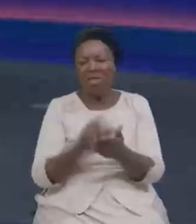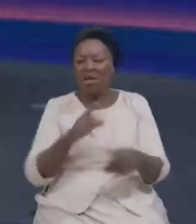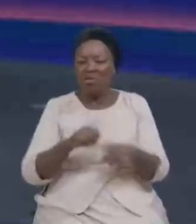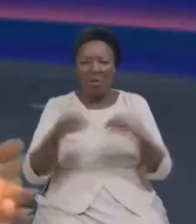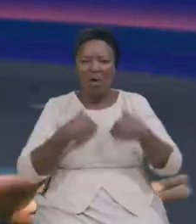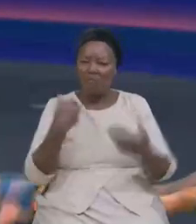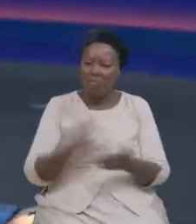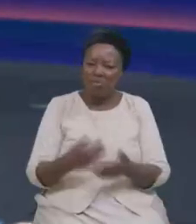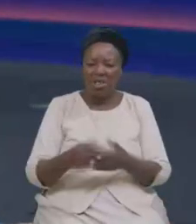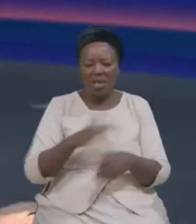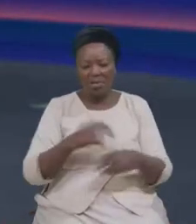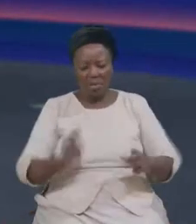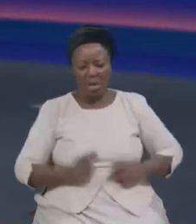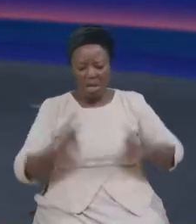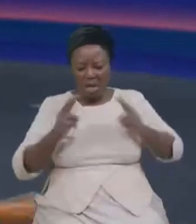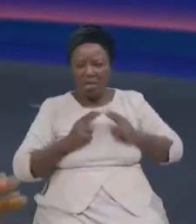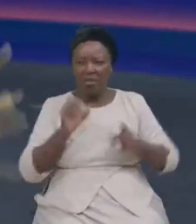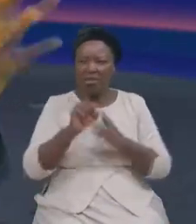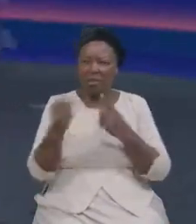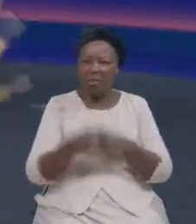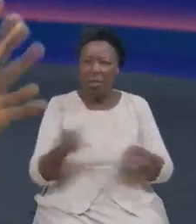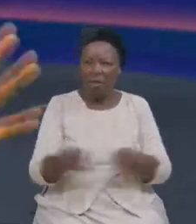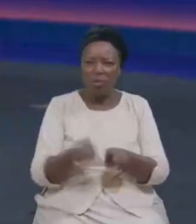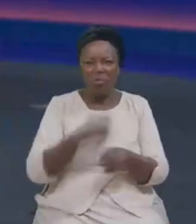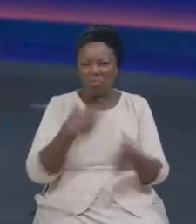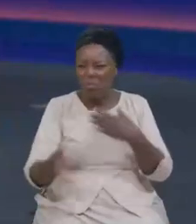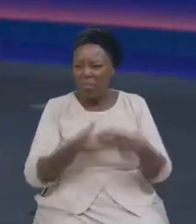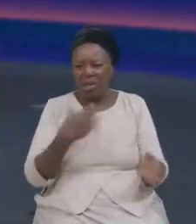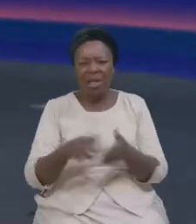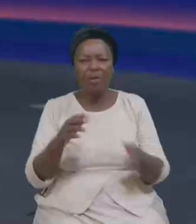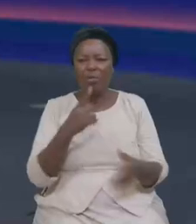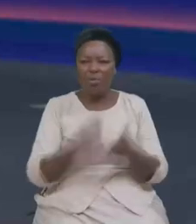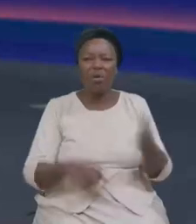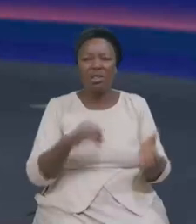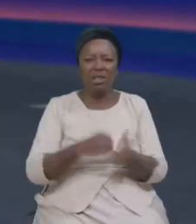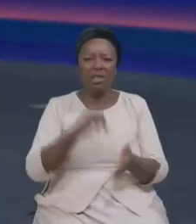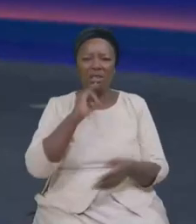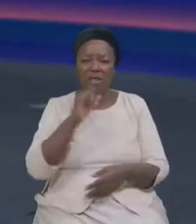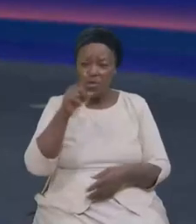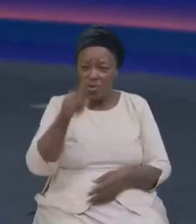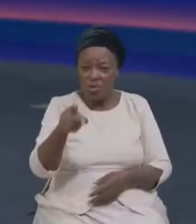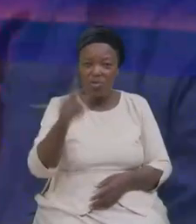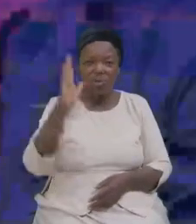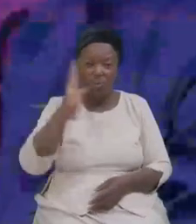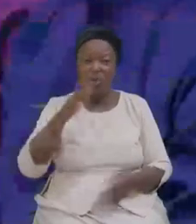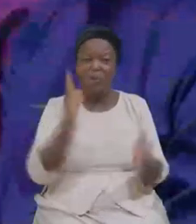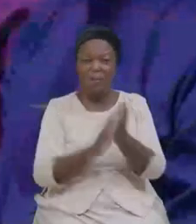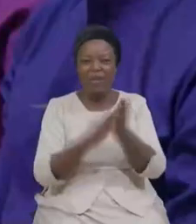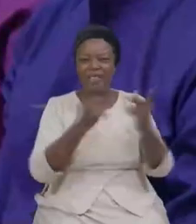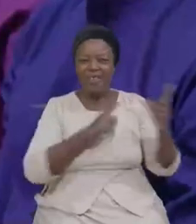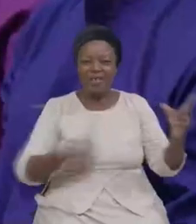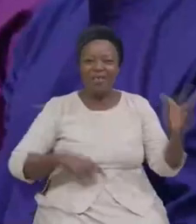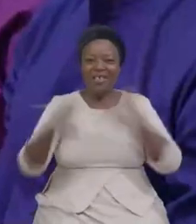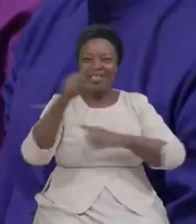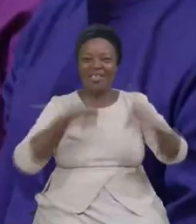par rapport à ta santé ou quelle que soit la chose, tu vas louer le Seigneur. Je vais